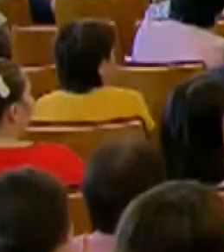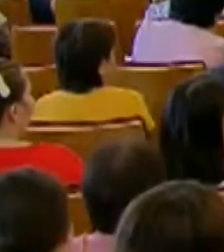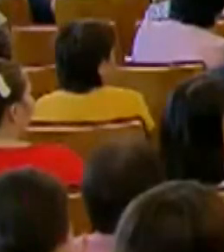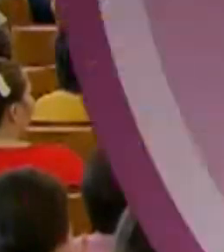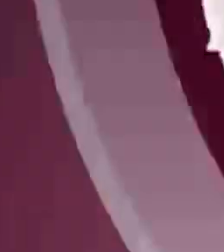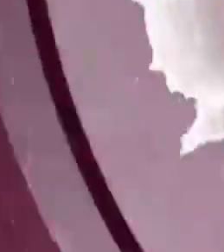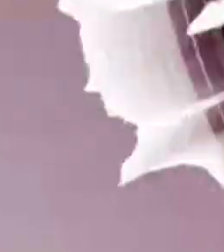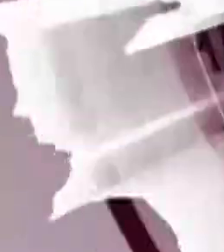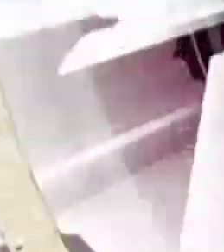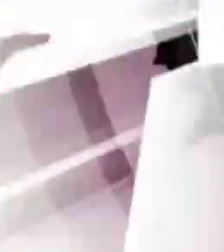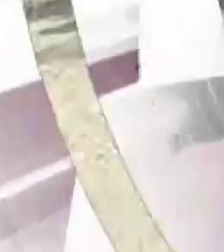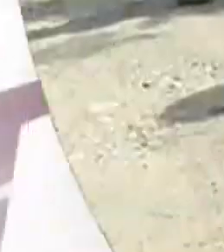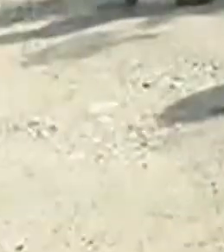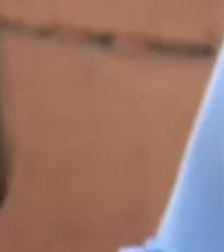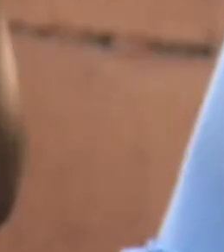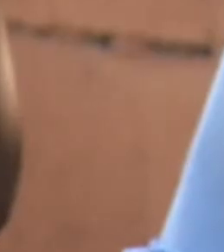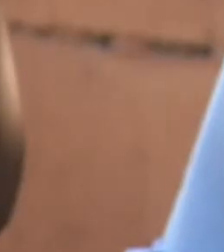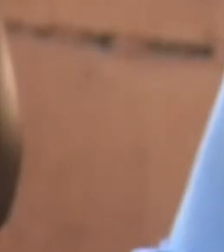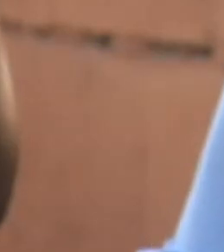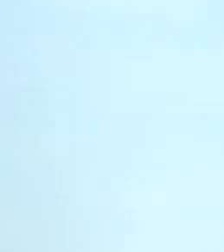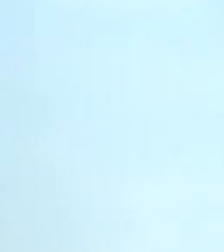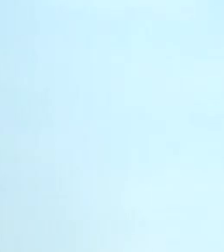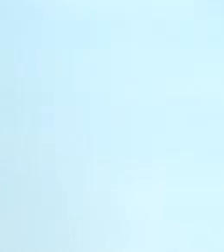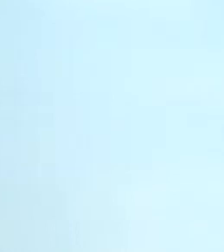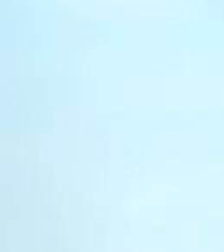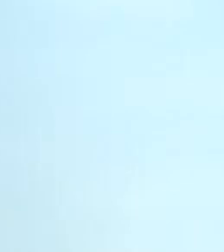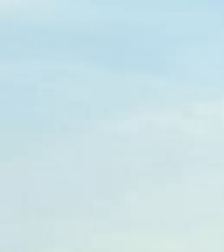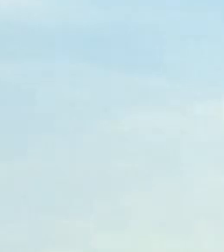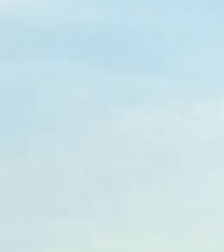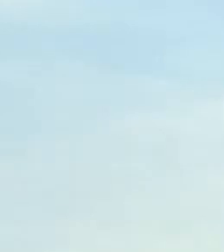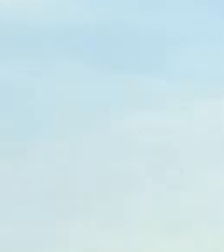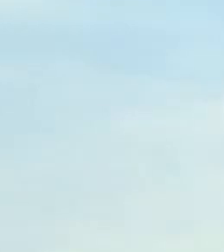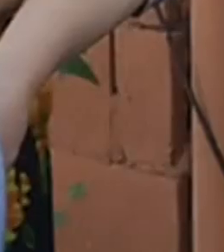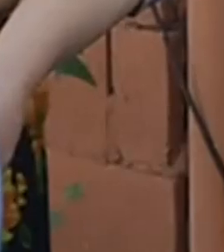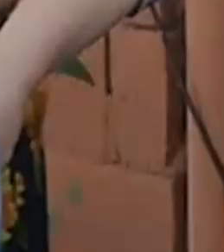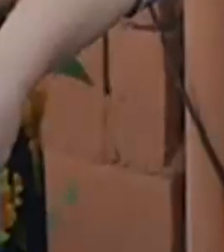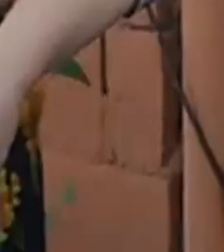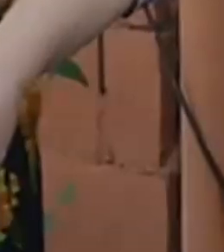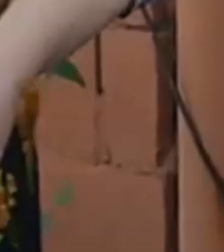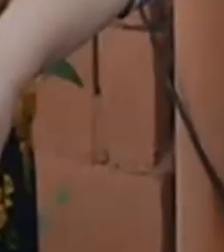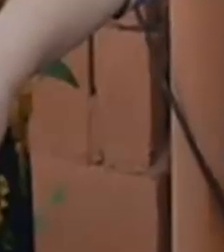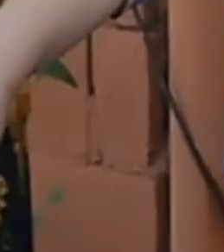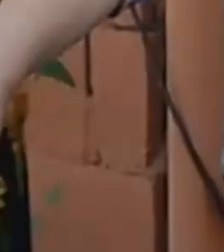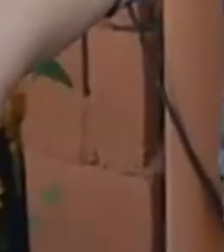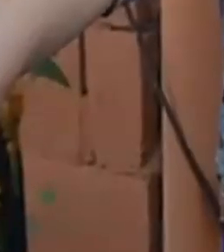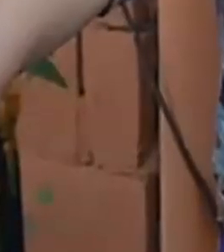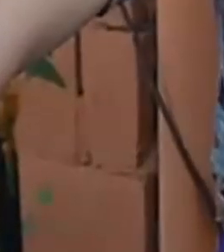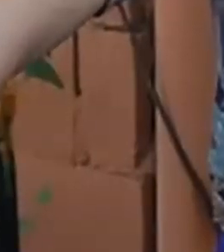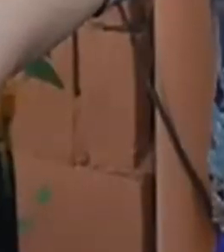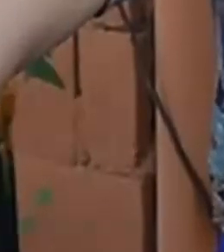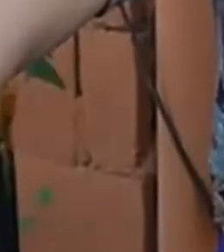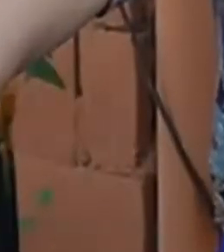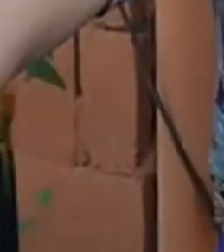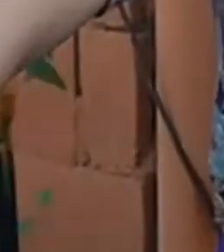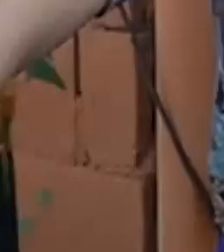города. Без воды и электричества остался целый микрорайон в Алматы. То есть элементарно помыть ребенка,